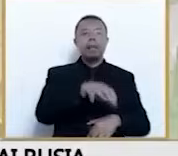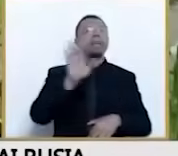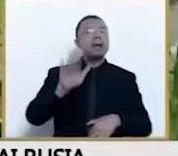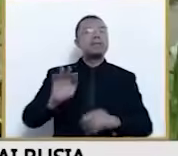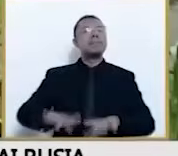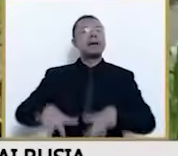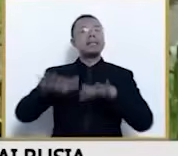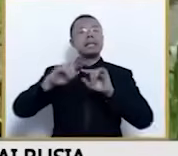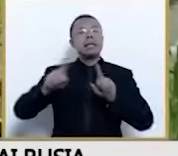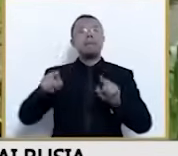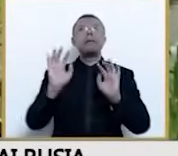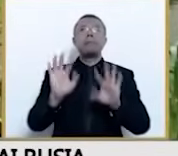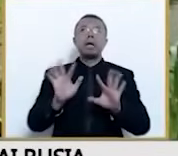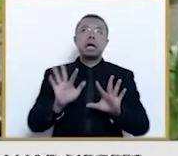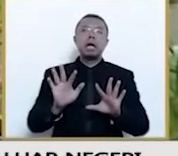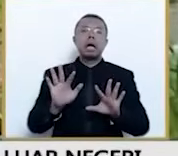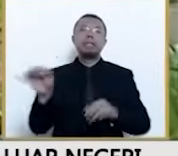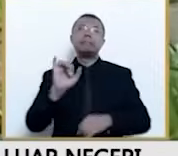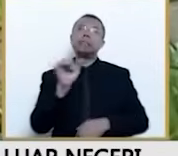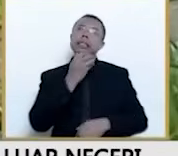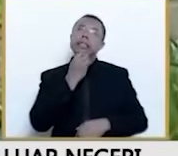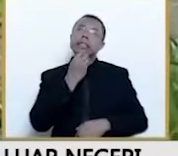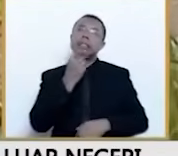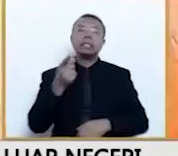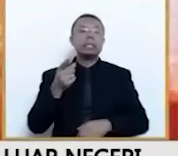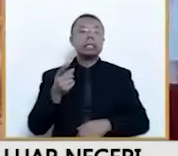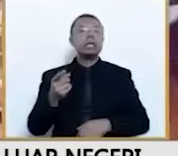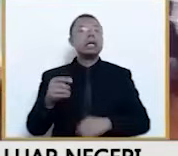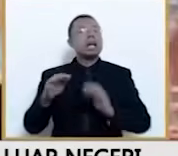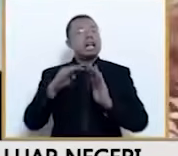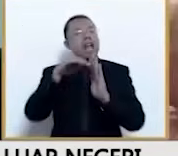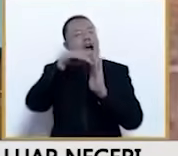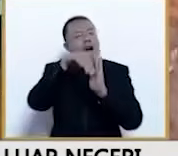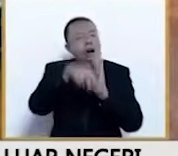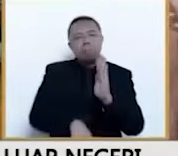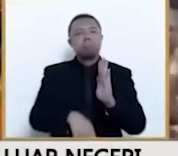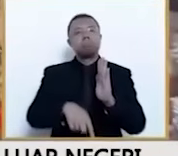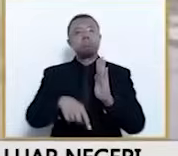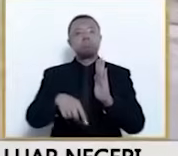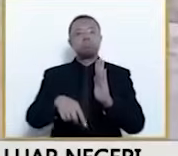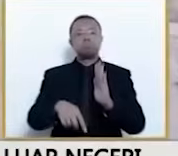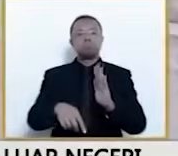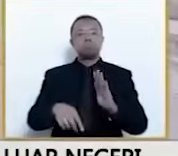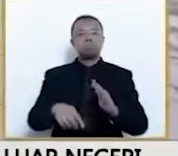masih tergenang, tapi masih banyak yang kayak seberat itu gitu.